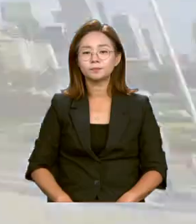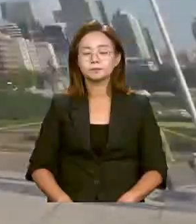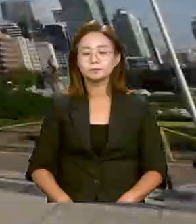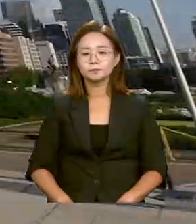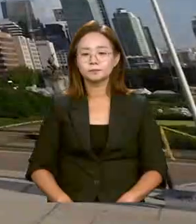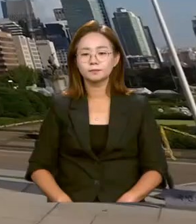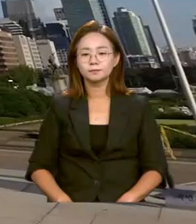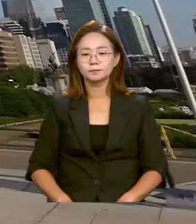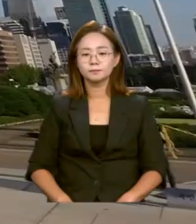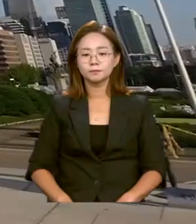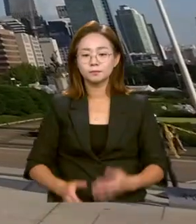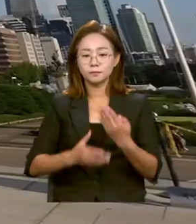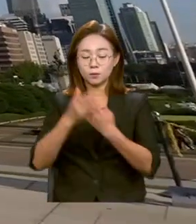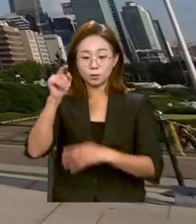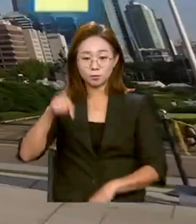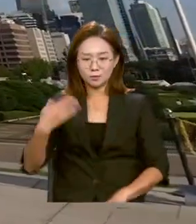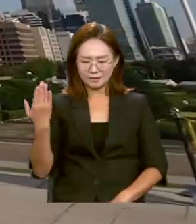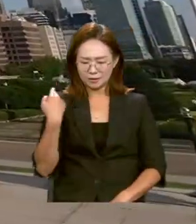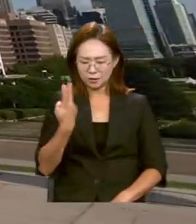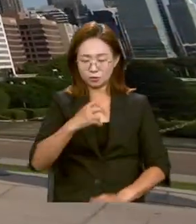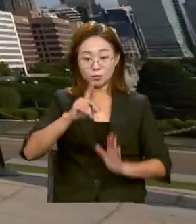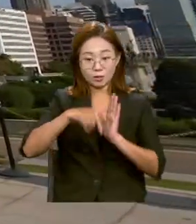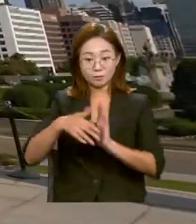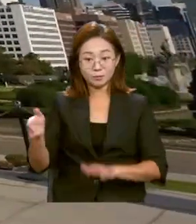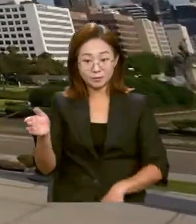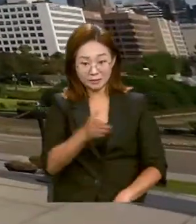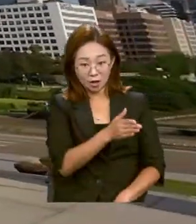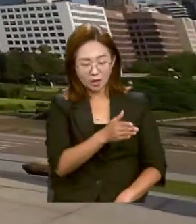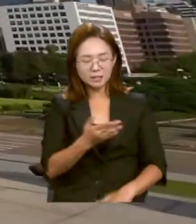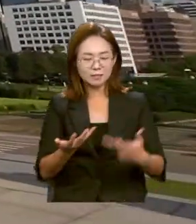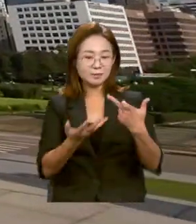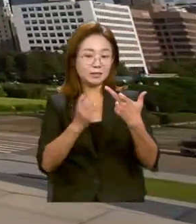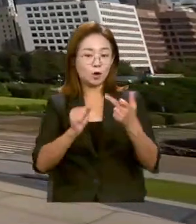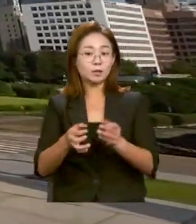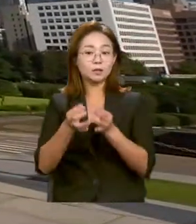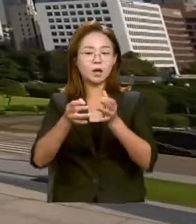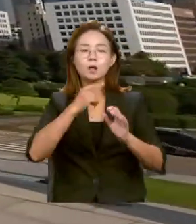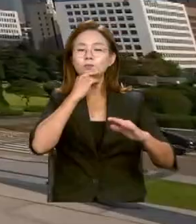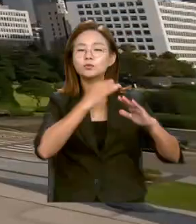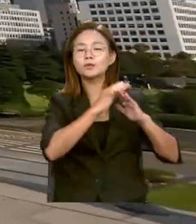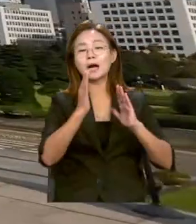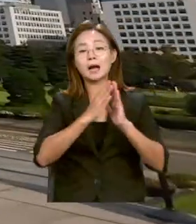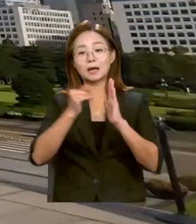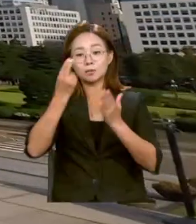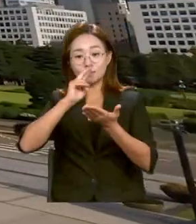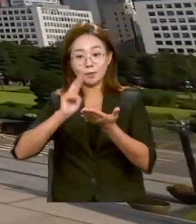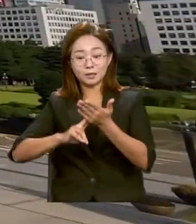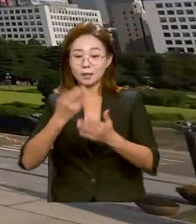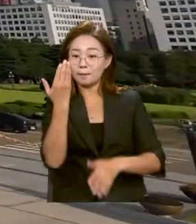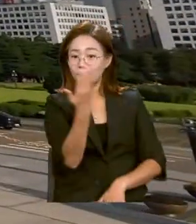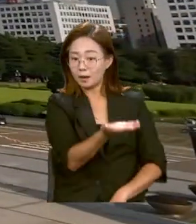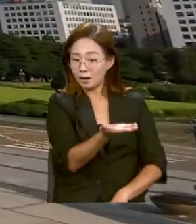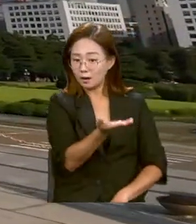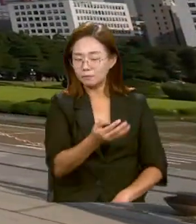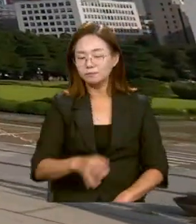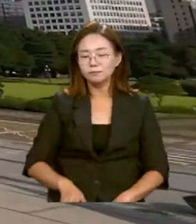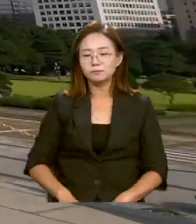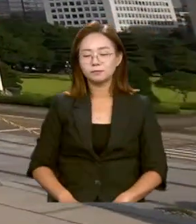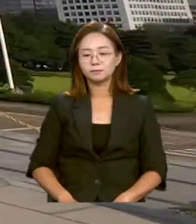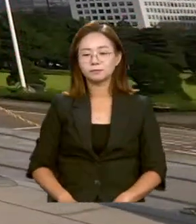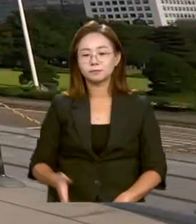아닙니다 일는 지난 2019년부터 17억 북에 있는 가족들에게 보낼 영상 편지를